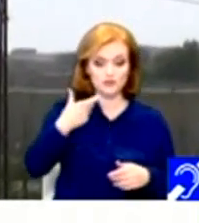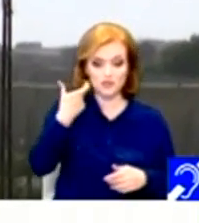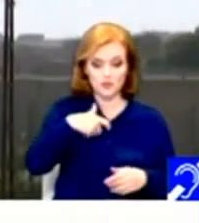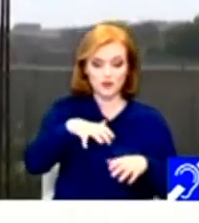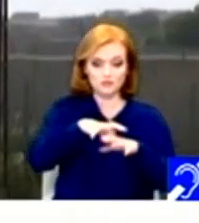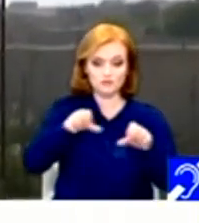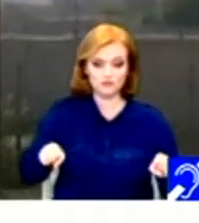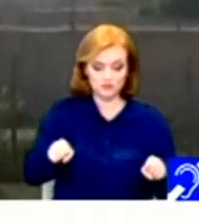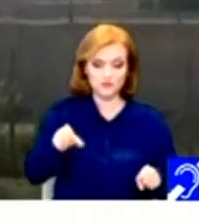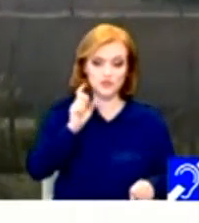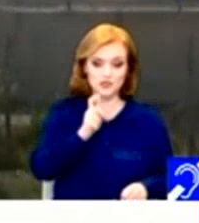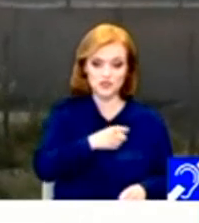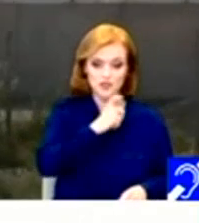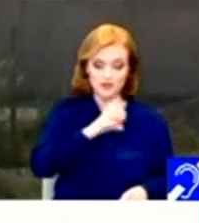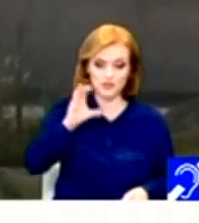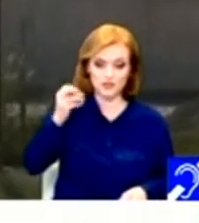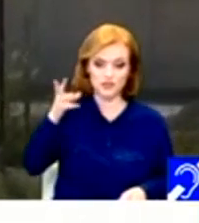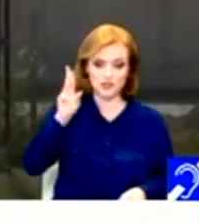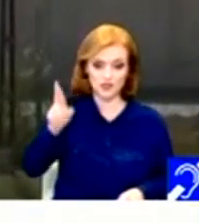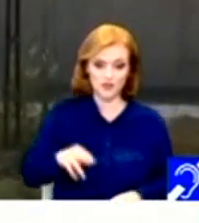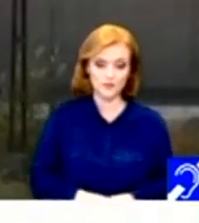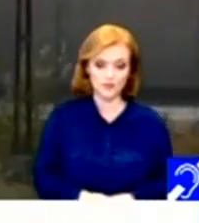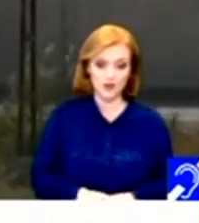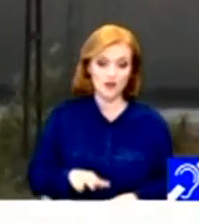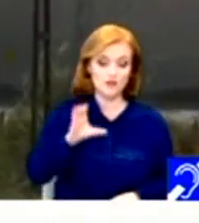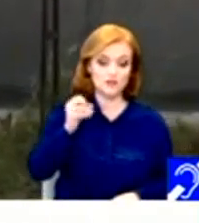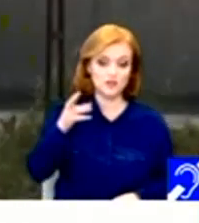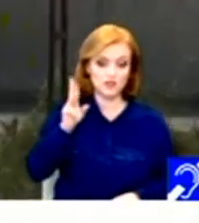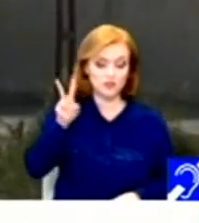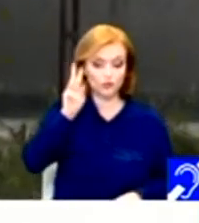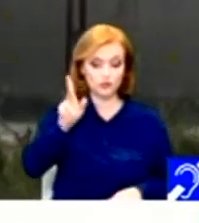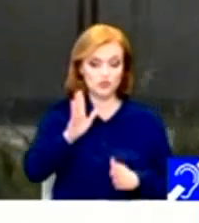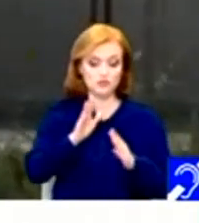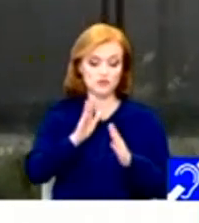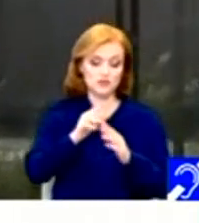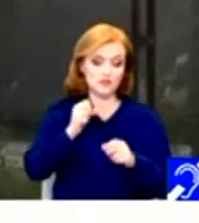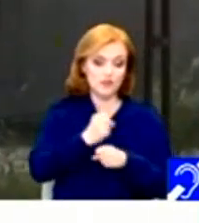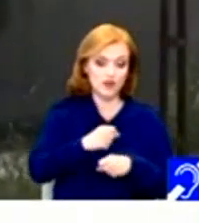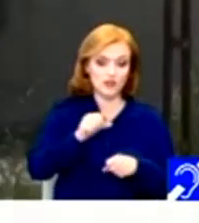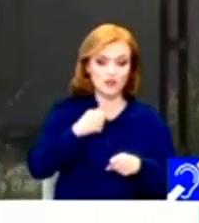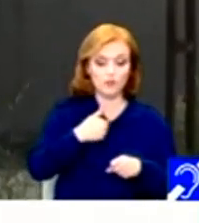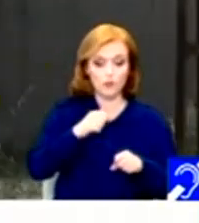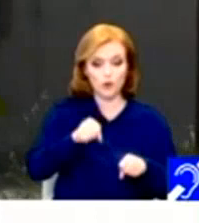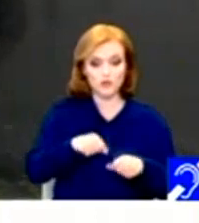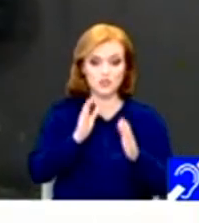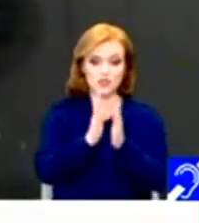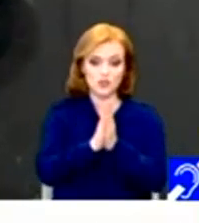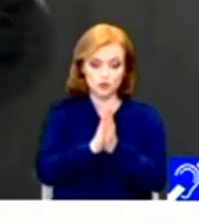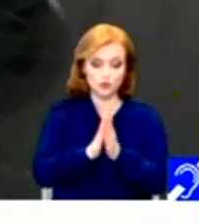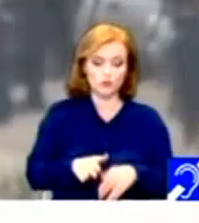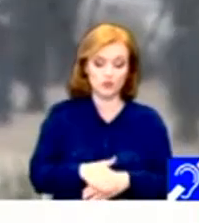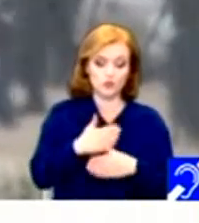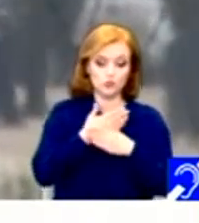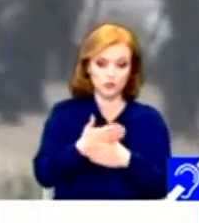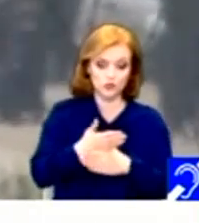Siriei. Disperați, curzii sirieni avertizează că ar putea cere ajutorul Damascului sau al Moscovei. Comunitatea internațională